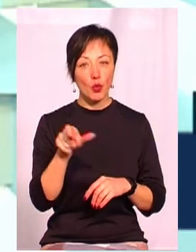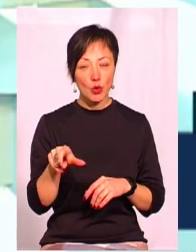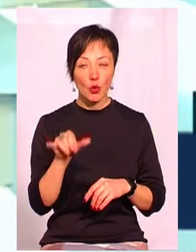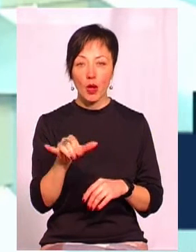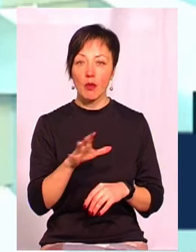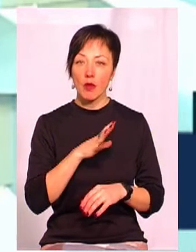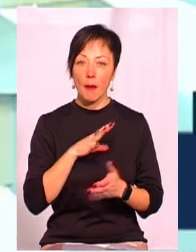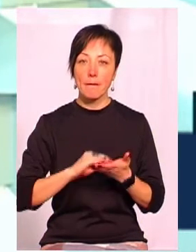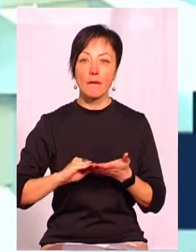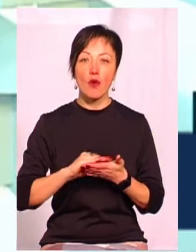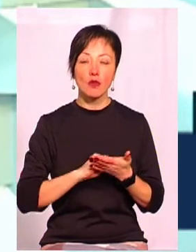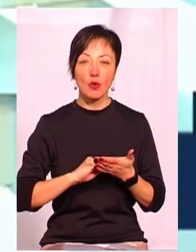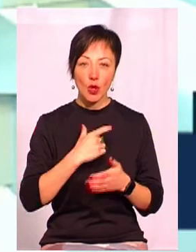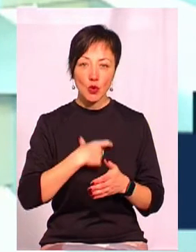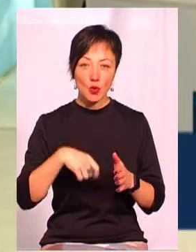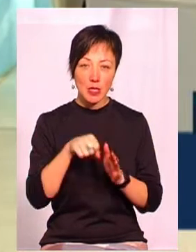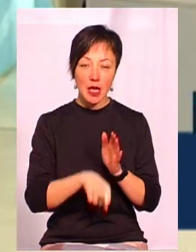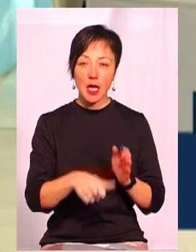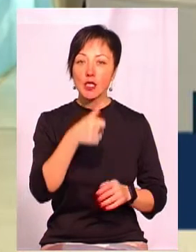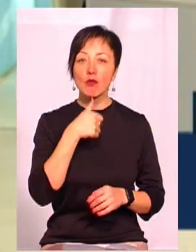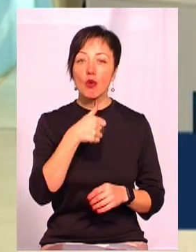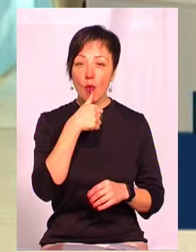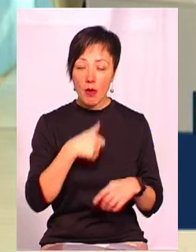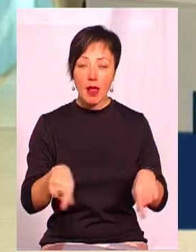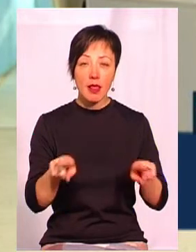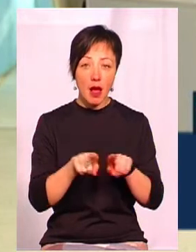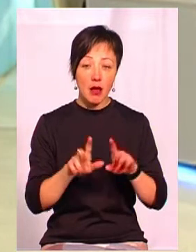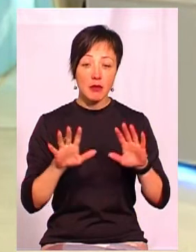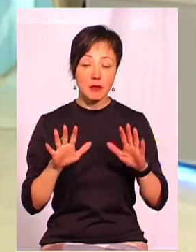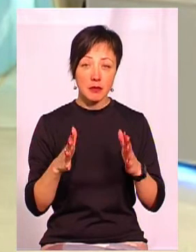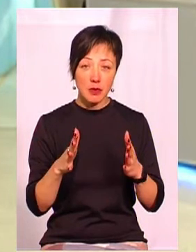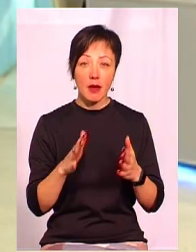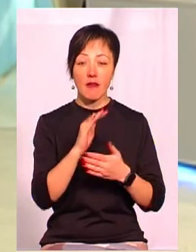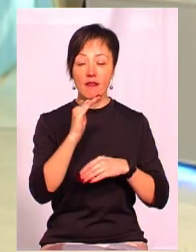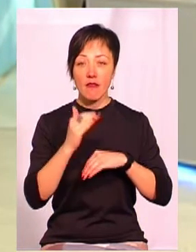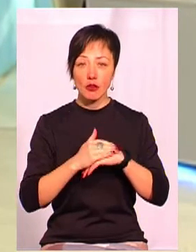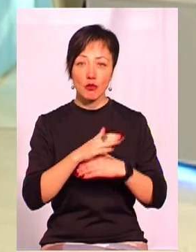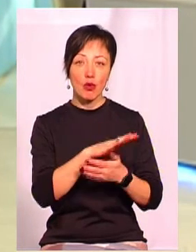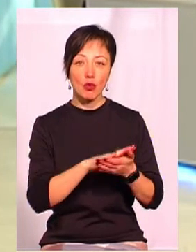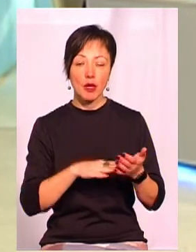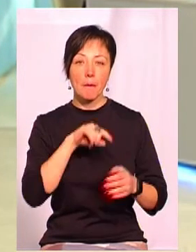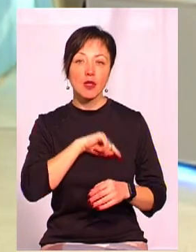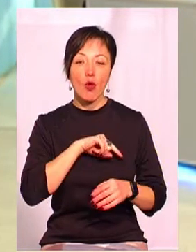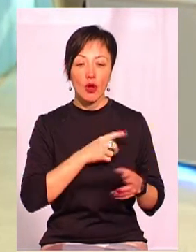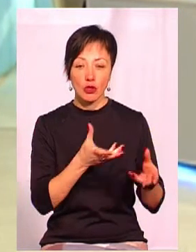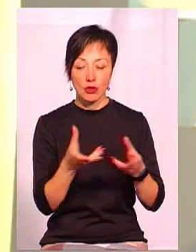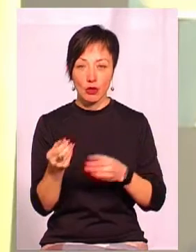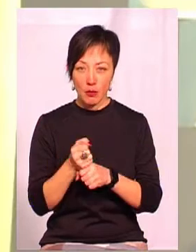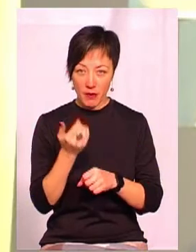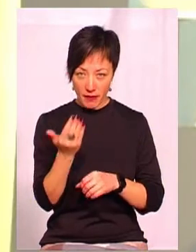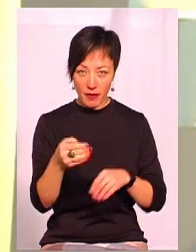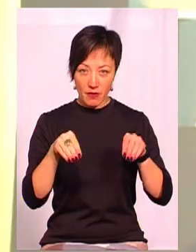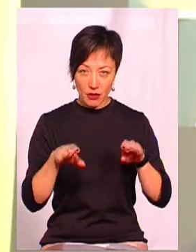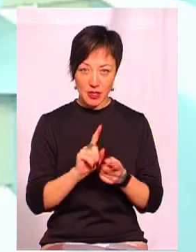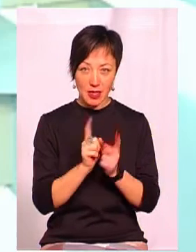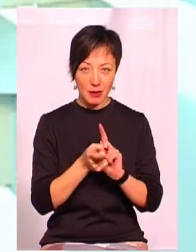у яких були повторні суїцидальні спроби. Таким чином, ввечері продовжилась така психологічна робота. Там ви вирішили і психологом